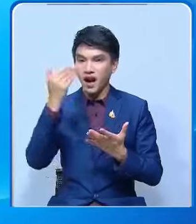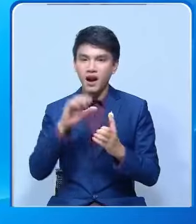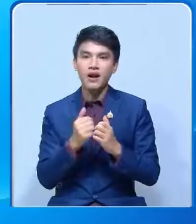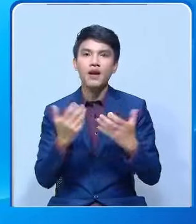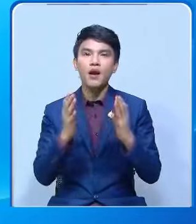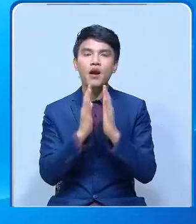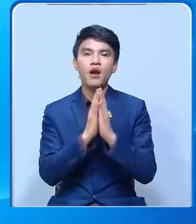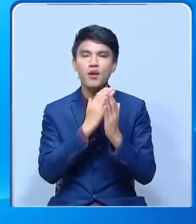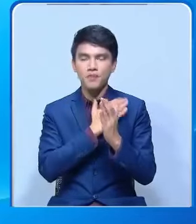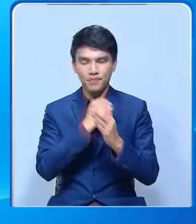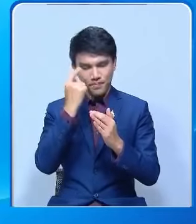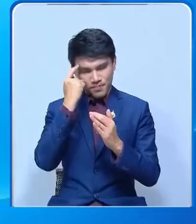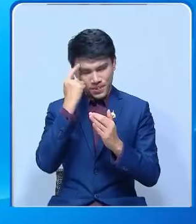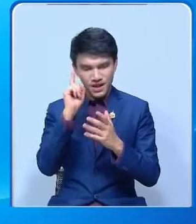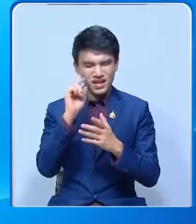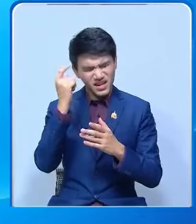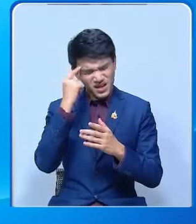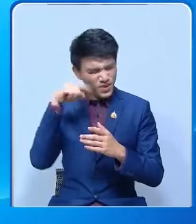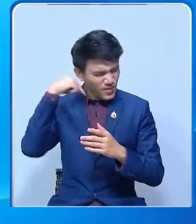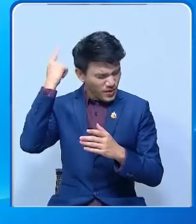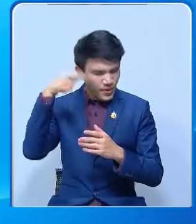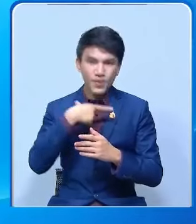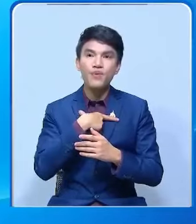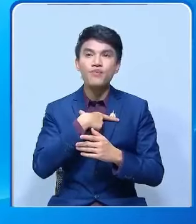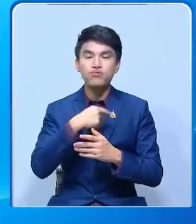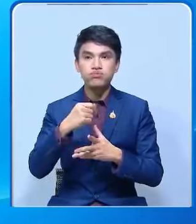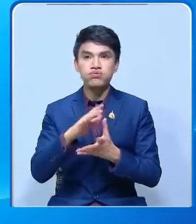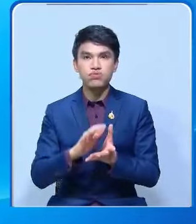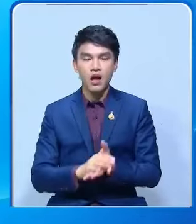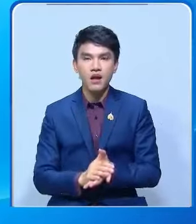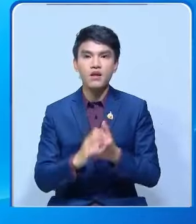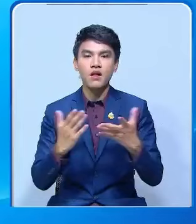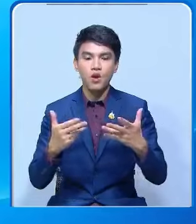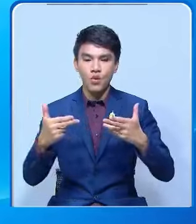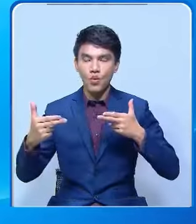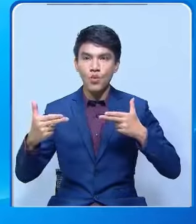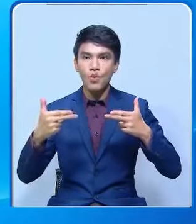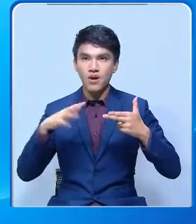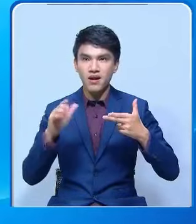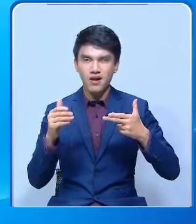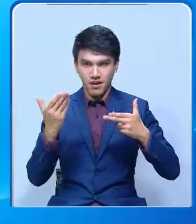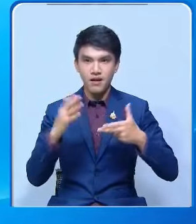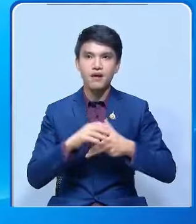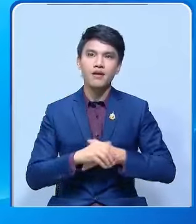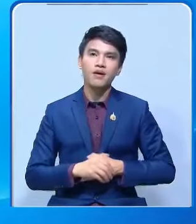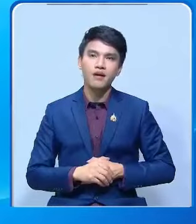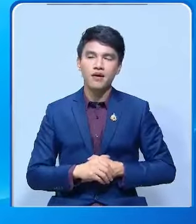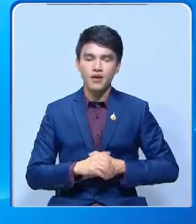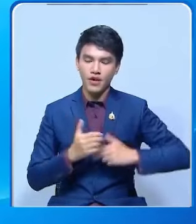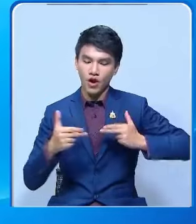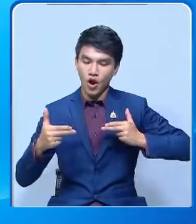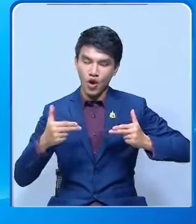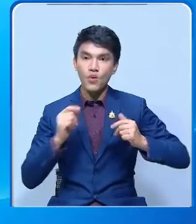จนพระเนี่ยเข้าใจคิดว่าผู้หญิงมีใจให้ก็เลยวิดีโอคอลเห็นหน้าเห็นตากันหน่อยเปิดกล้องคุย